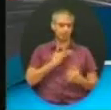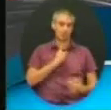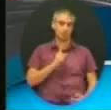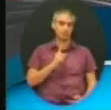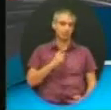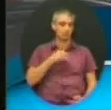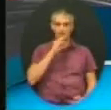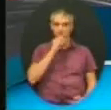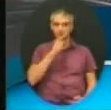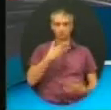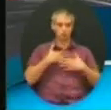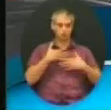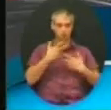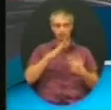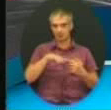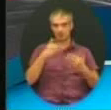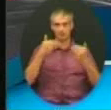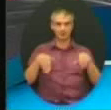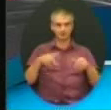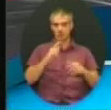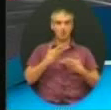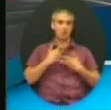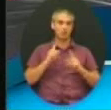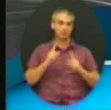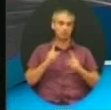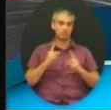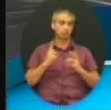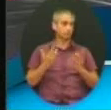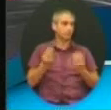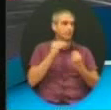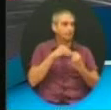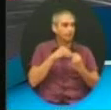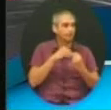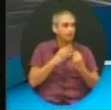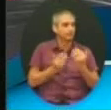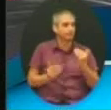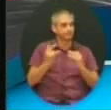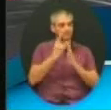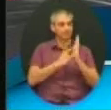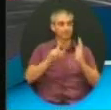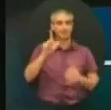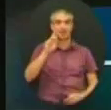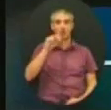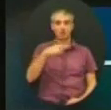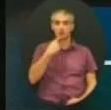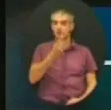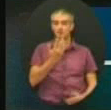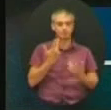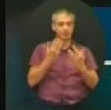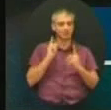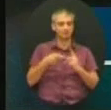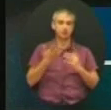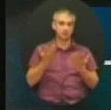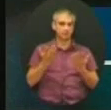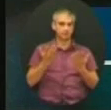אני לא מדברת על מונשמים, אני מדברת על ילדים נכים שהם לא קיבלו. וגם להעלות חוק לרון שאומר בעצם מתי אפשר